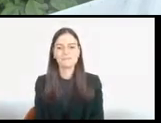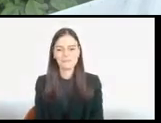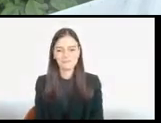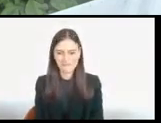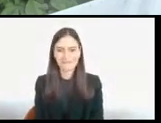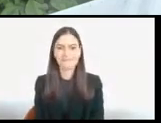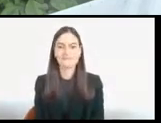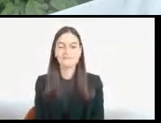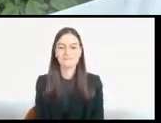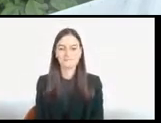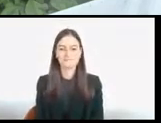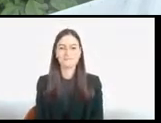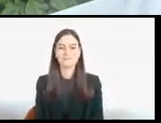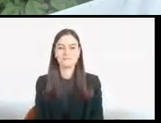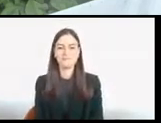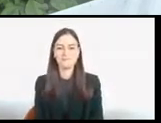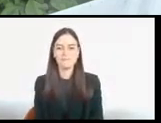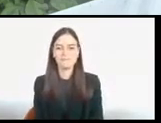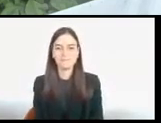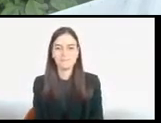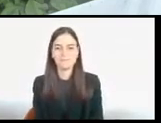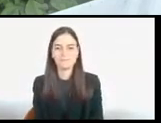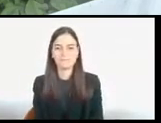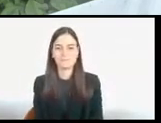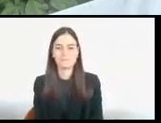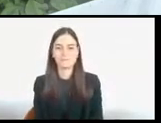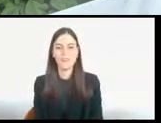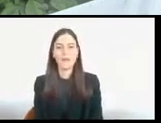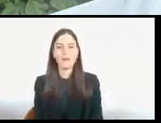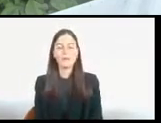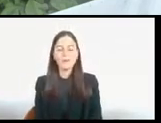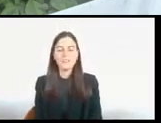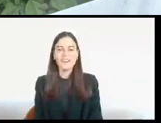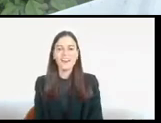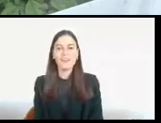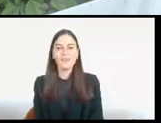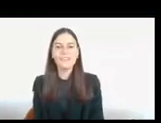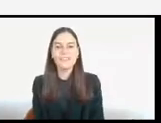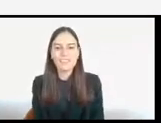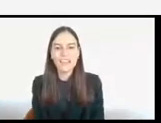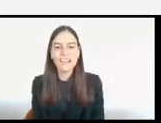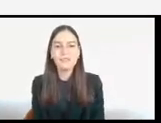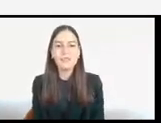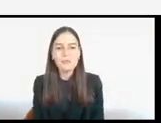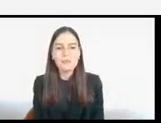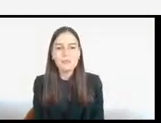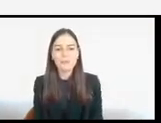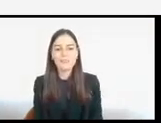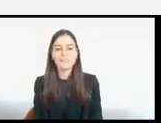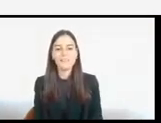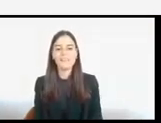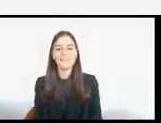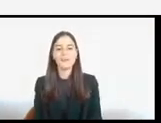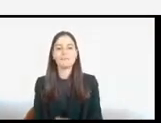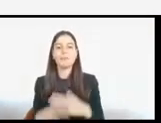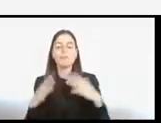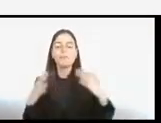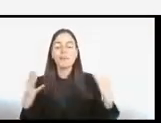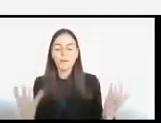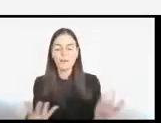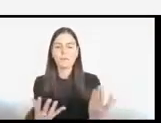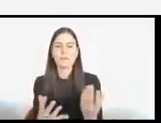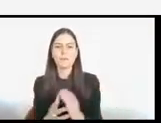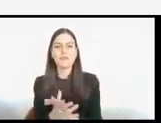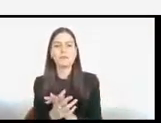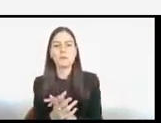propriété. Là encore, ça mérite quelques explications, Olivia Hégère. Oui. Alors déjà, la nue propriété, pour